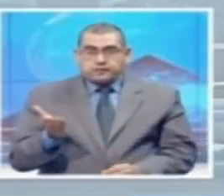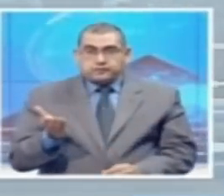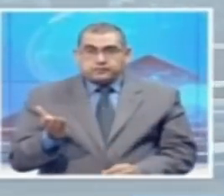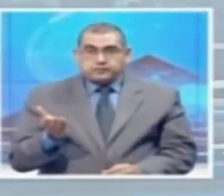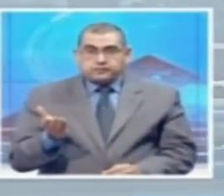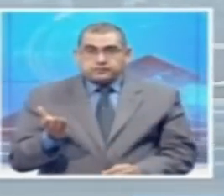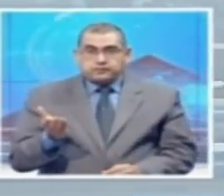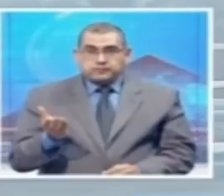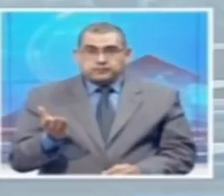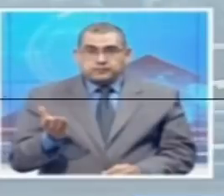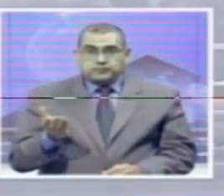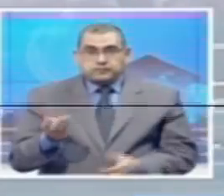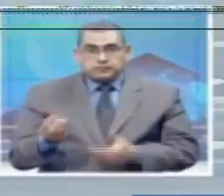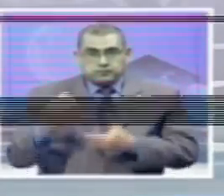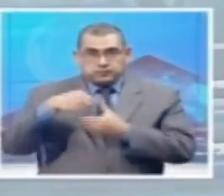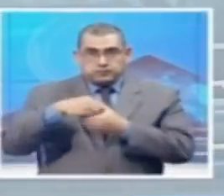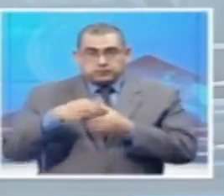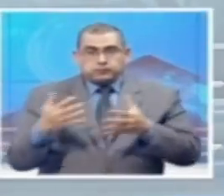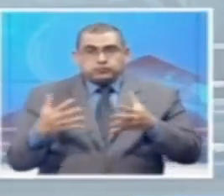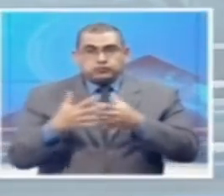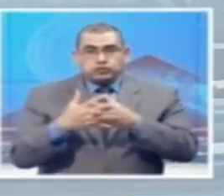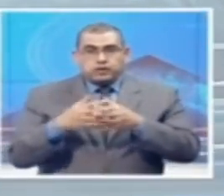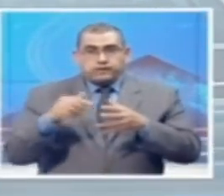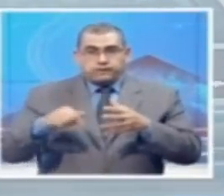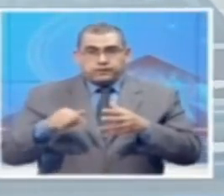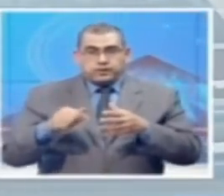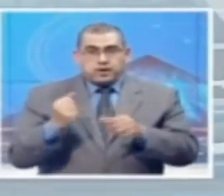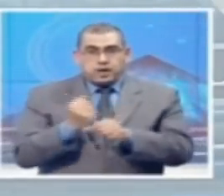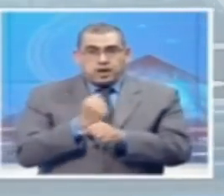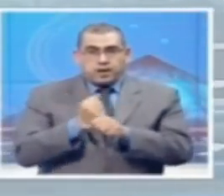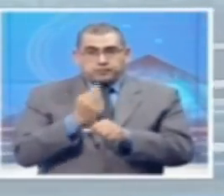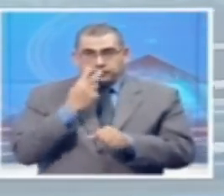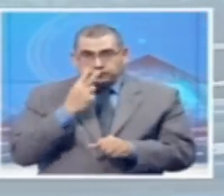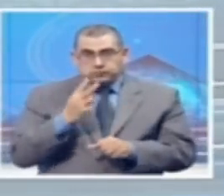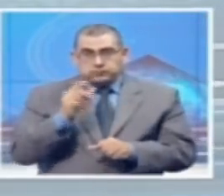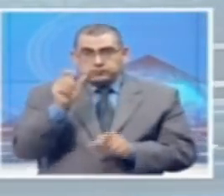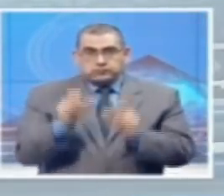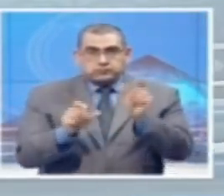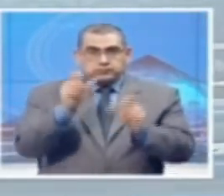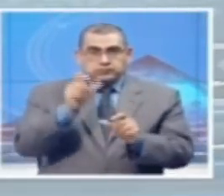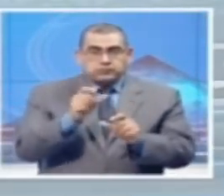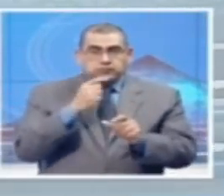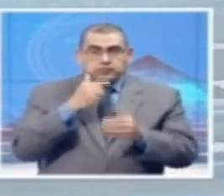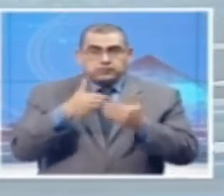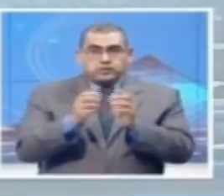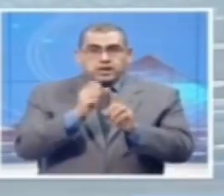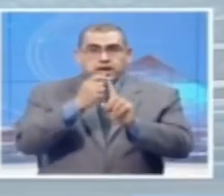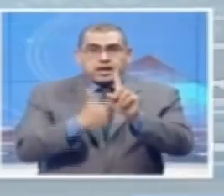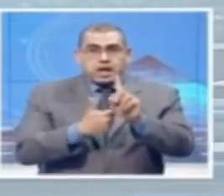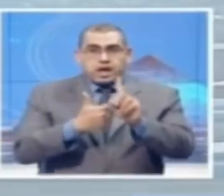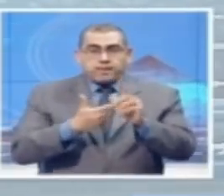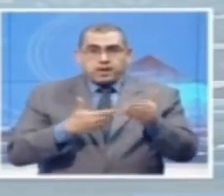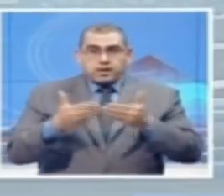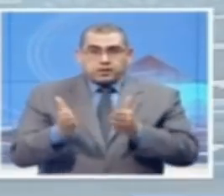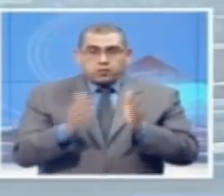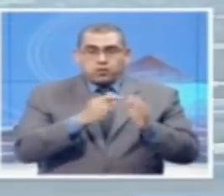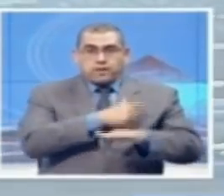اللي هيشاركنا فيه زميلات من شباب هيئة النيابة الإدارية وهيئة قضايا